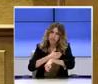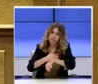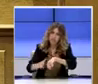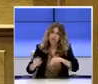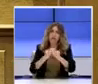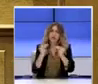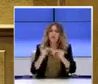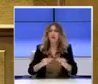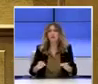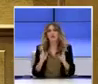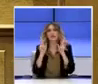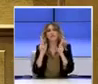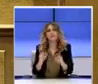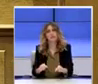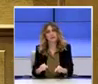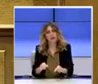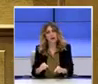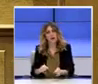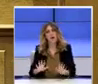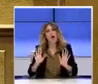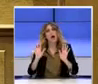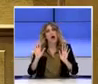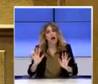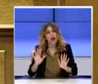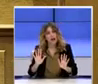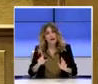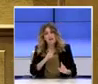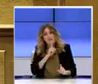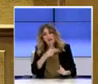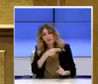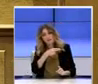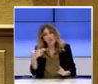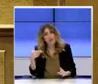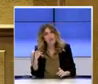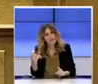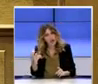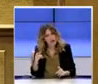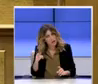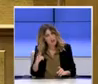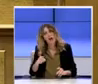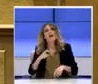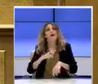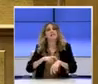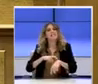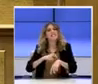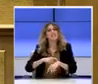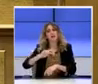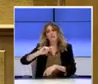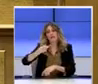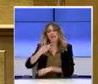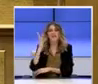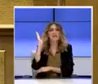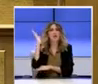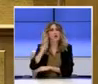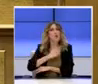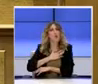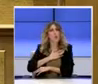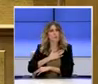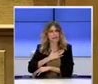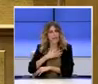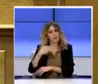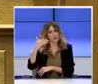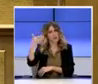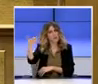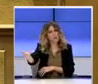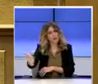στα ζητήματα αυτά αναλυτικά κατά την δυνατότητα της δευτερομιλίας την οποία θα